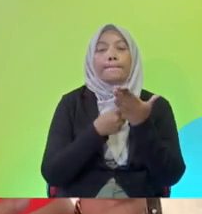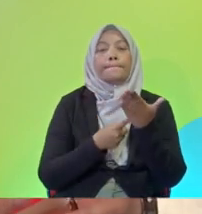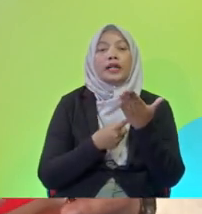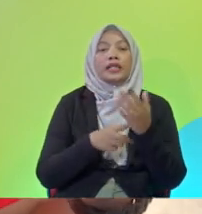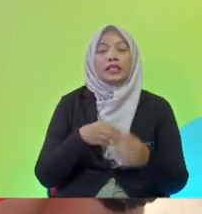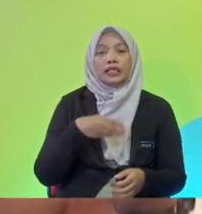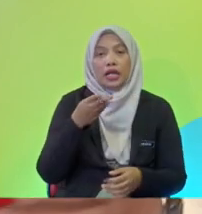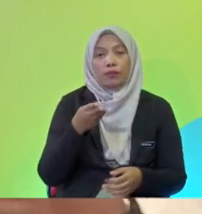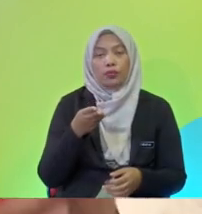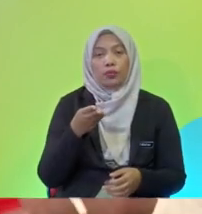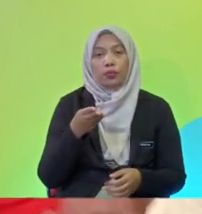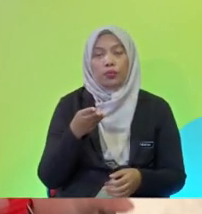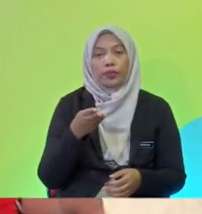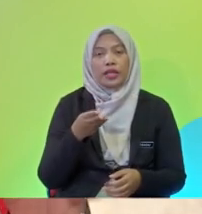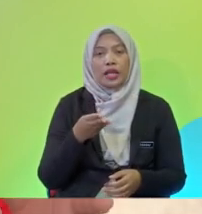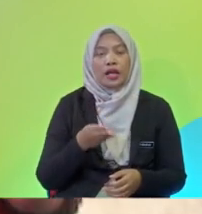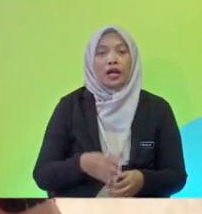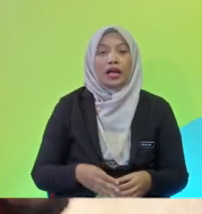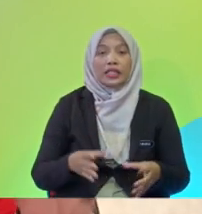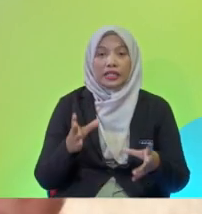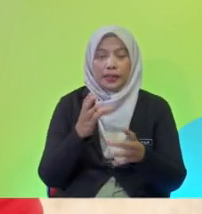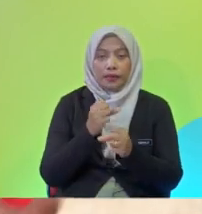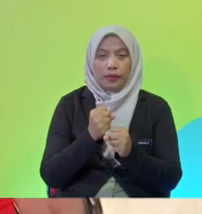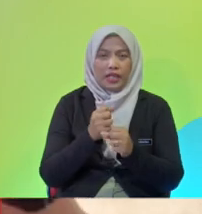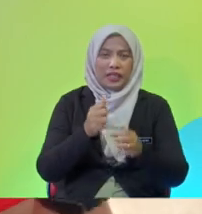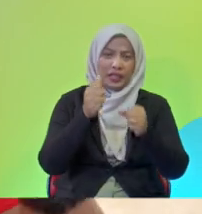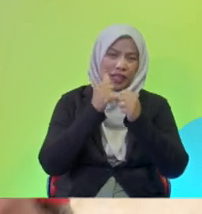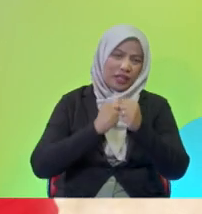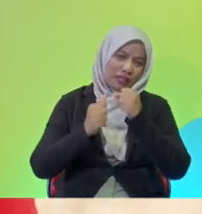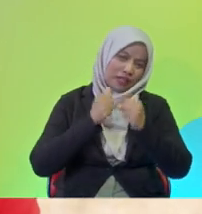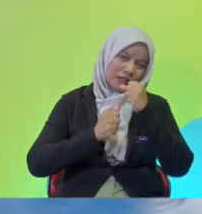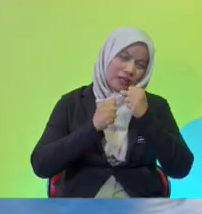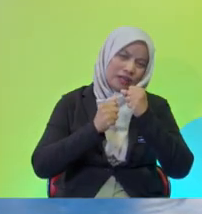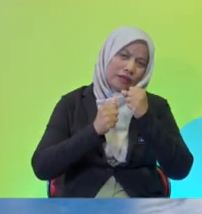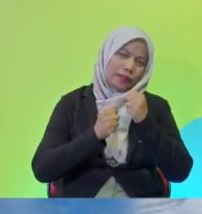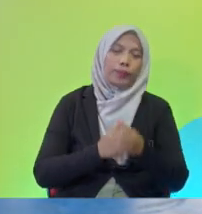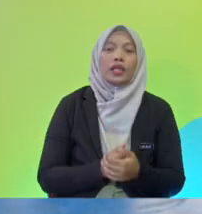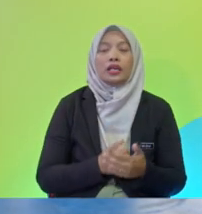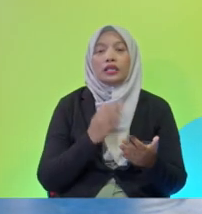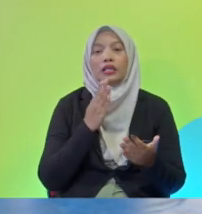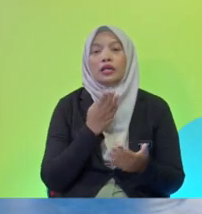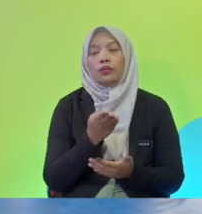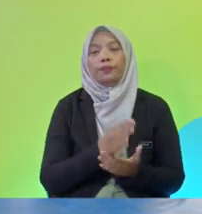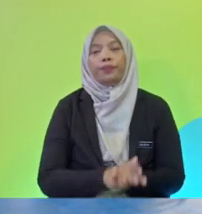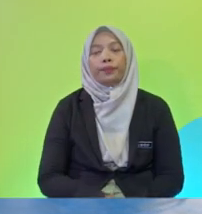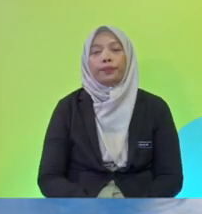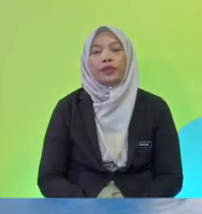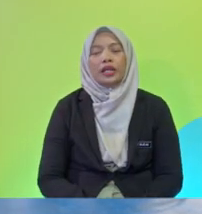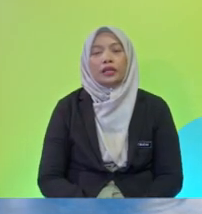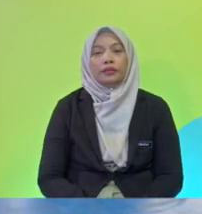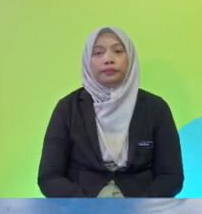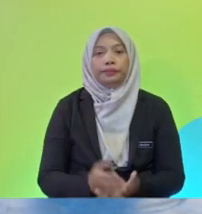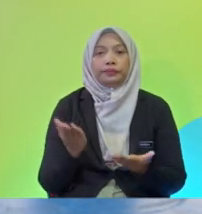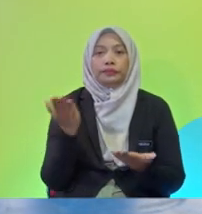kamu aplikasikan strategi bertahan kamu semasa bermain tadi? Tadi menyerang bertahan pula.